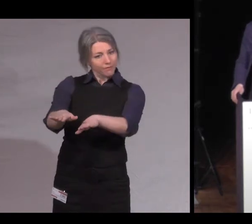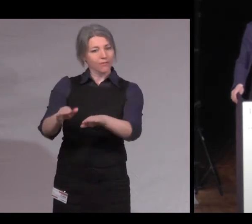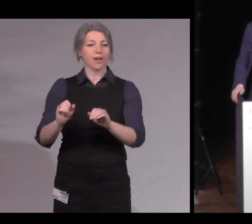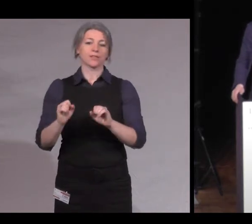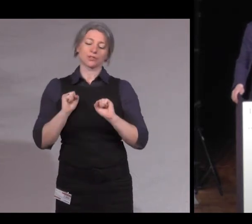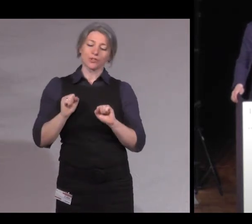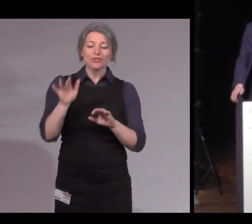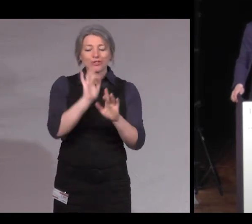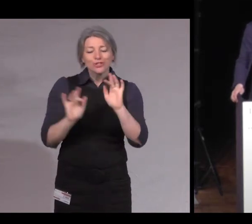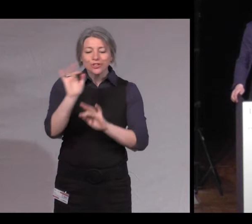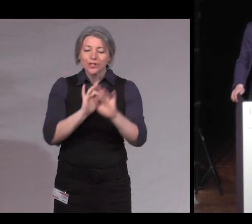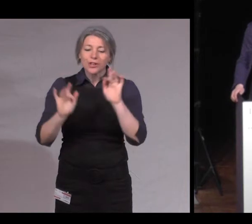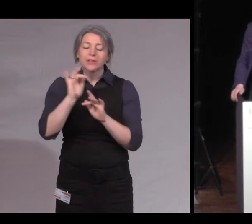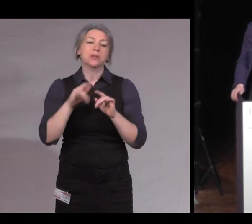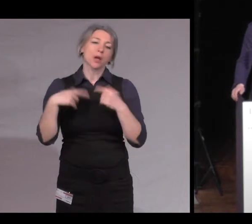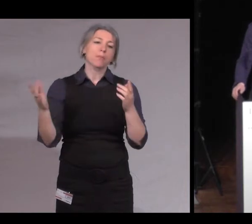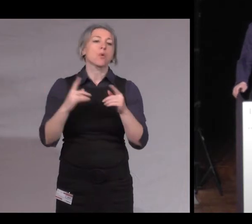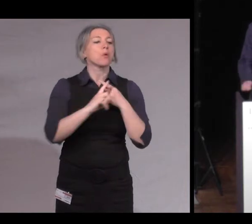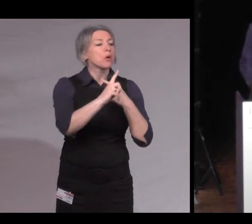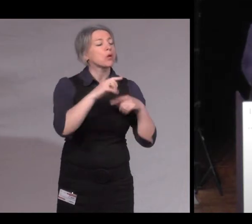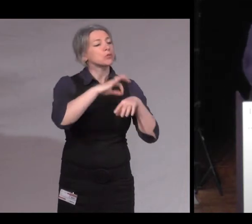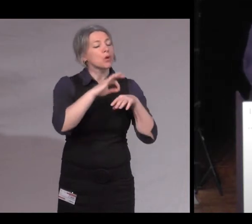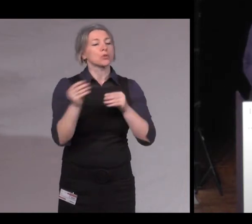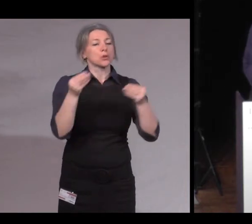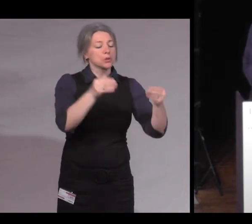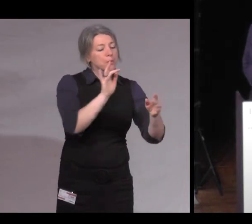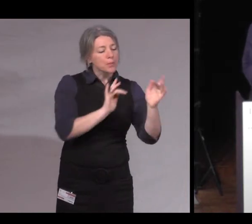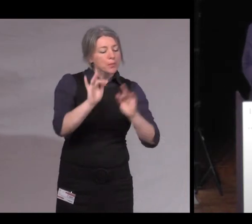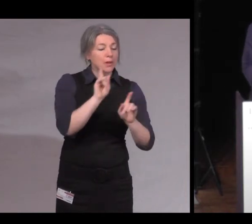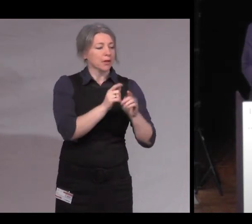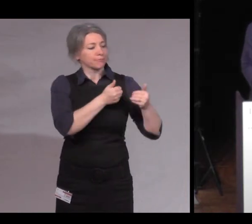třeba ambulantní prostředí, ale specifickou onboardovou.